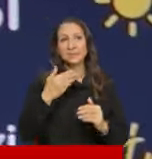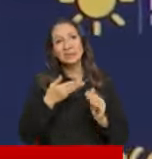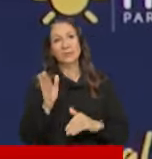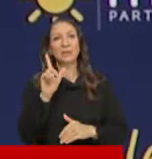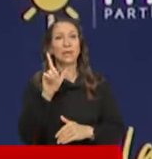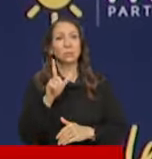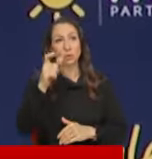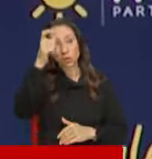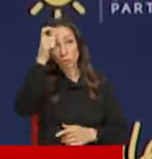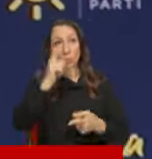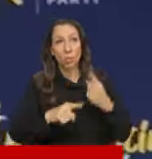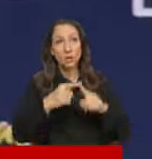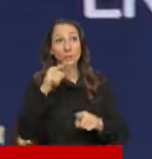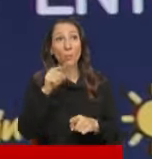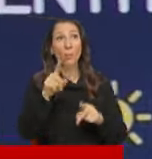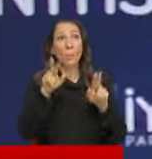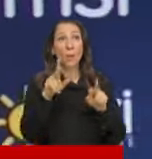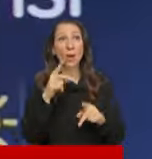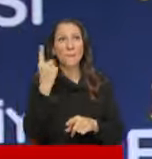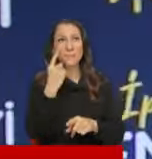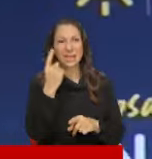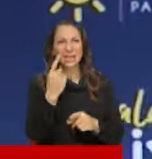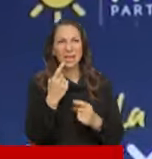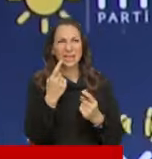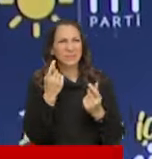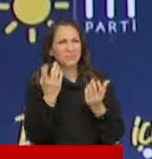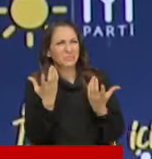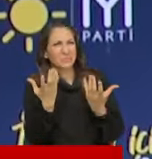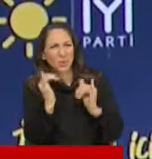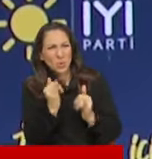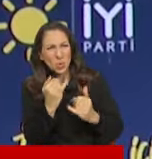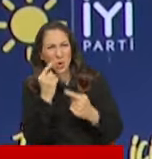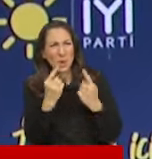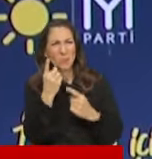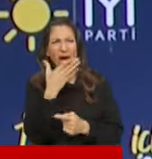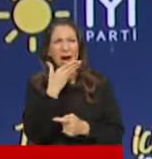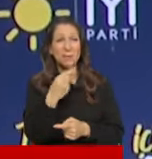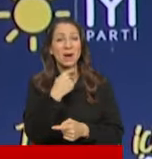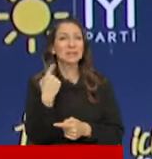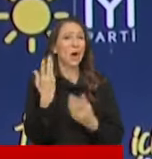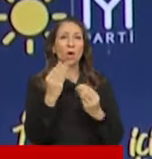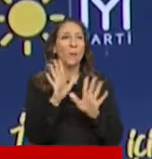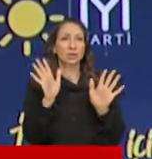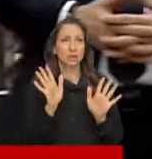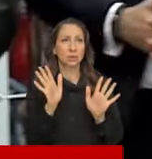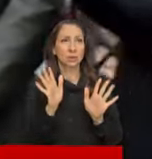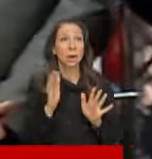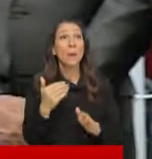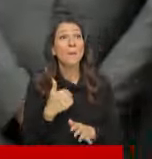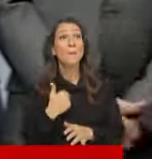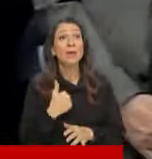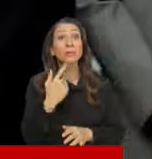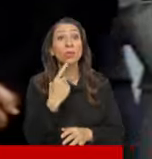Türk siyasetinde Bu şekilde bir cıvıklık Bu şekilde bir ayıp asla olmamıştır Ben